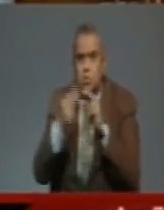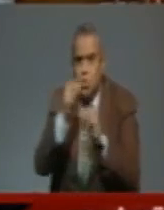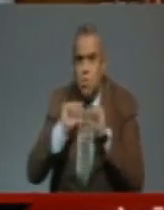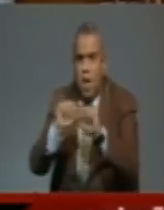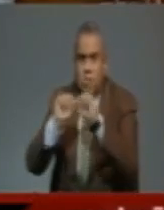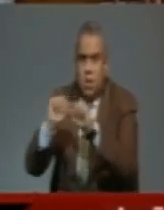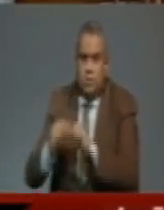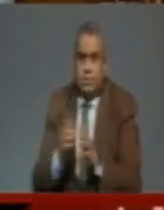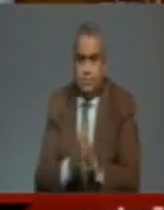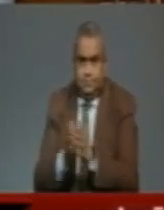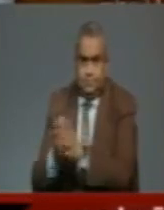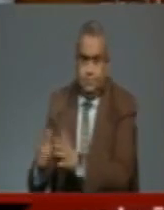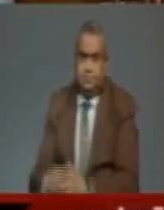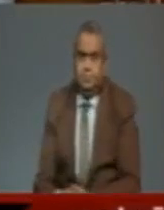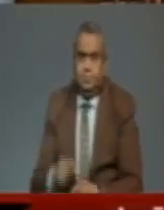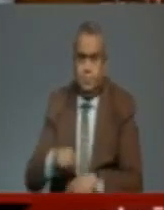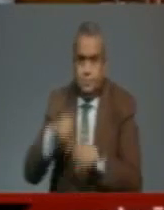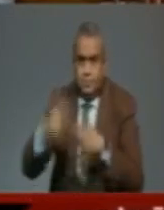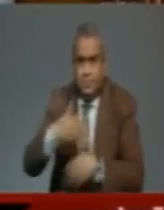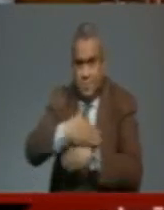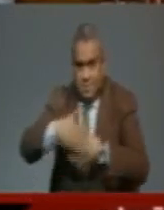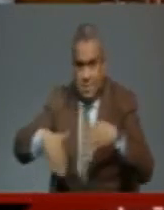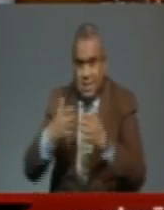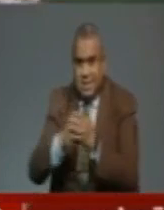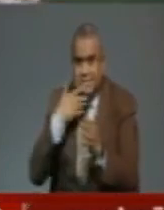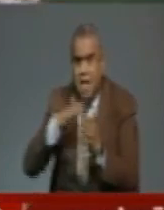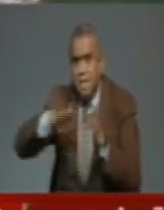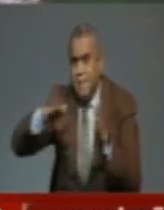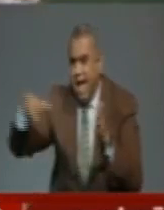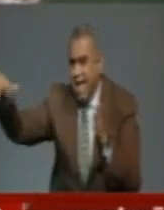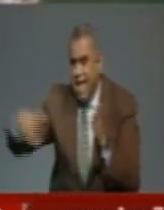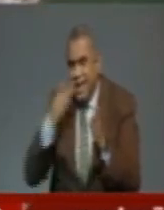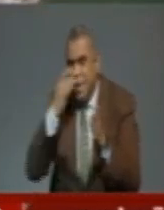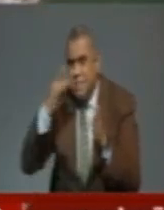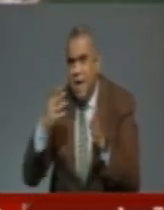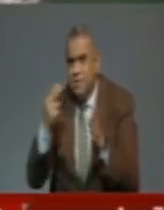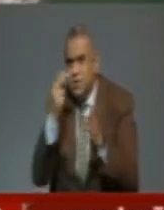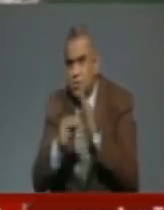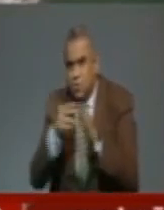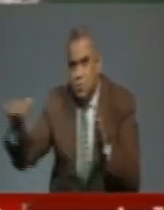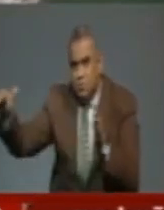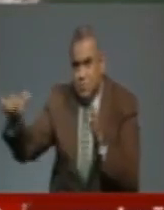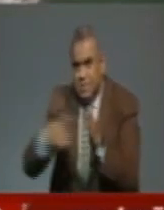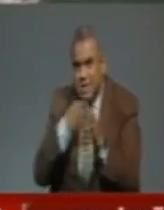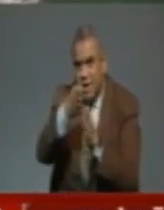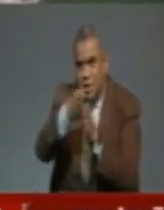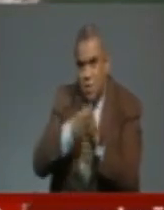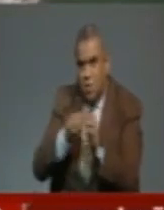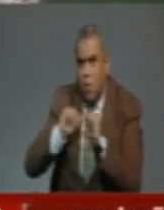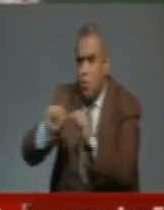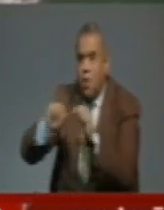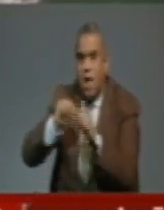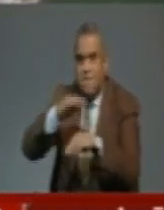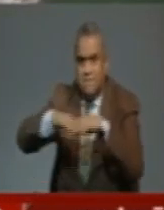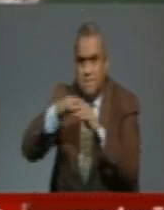ده شكل يا فندم حواجز الامواج اللي هتتعمل اللي بدأنا نعملها دلوقتي في اتجاه الشمال عشان نملى ده رمال ونخلق